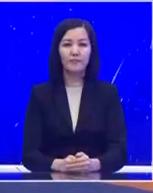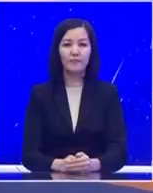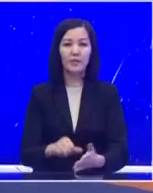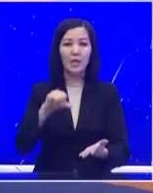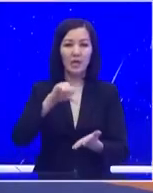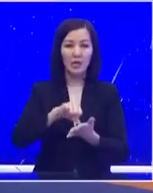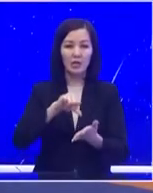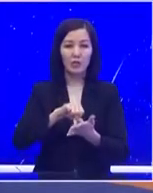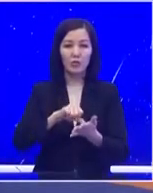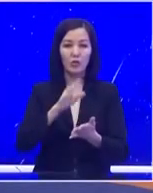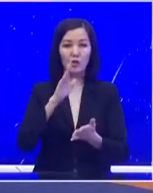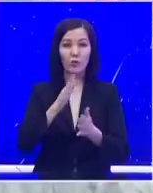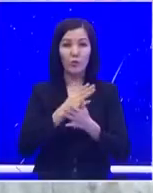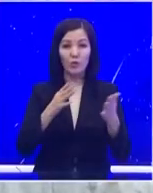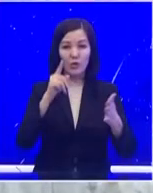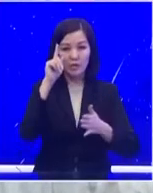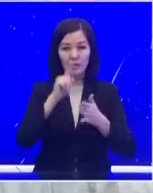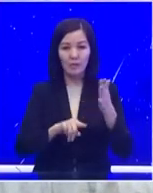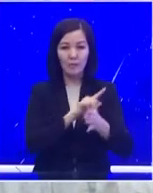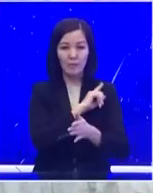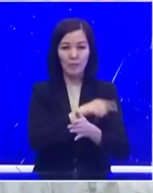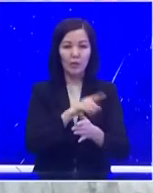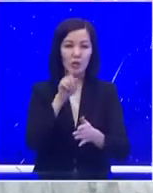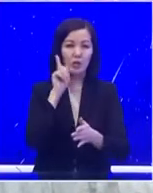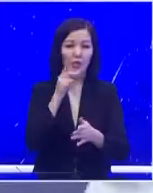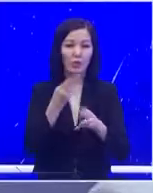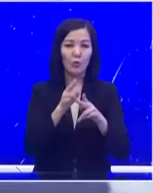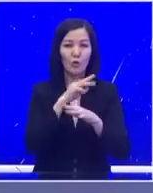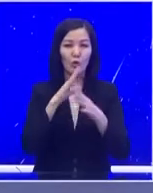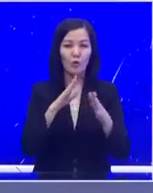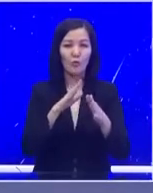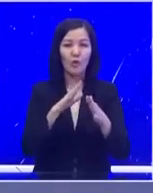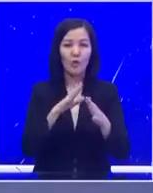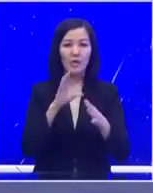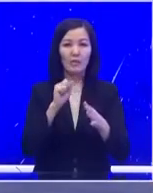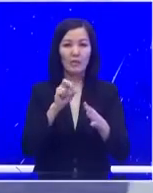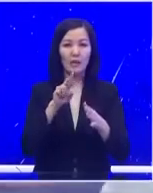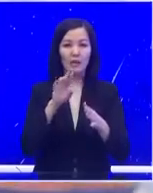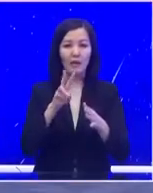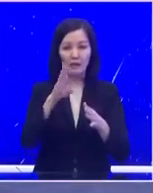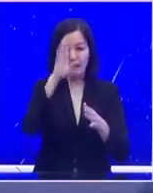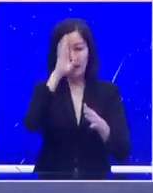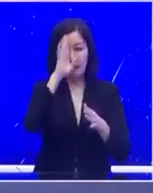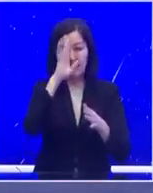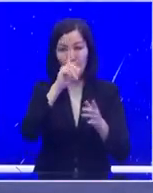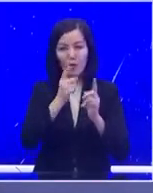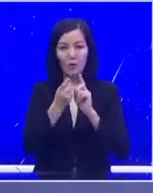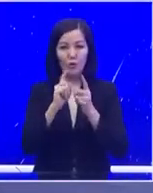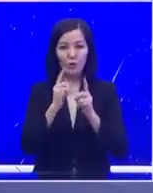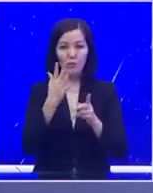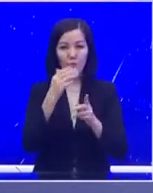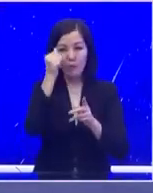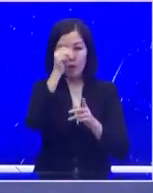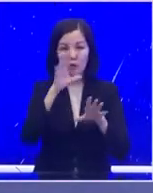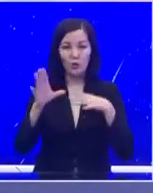Қатысушылар қатарында болашағынан үлкен үміт күттіретін жастар жетерлік. Бірі жергілікті балуан Саян Құрманғалиев. Белбеу күреспен 5 жылдан бері